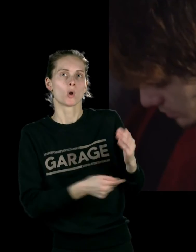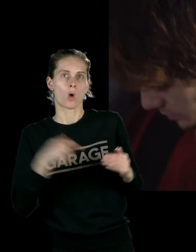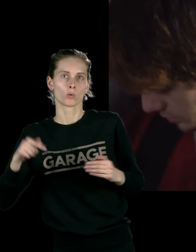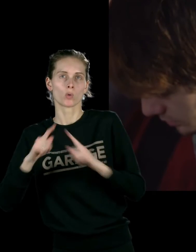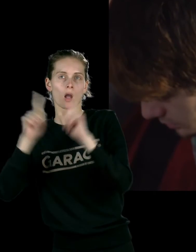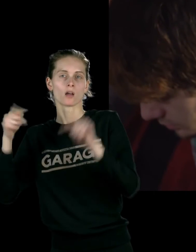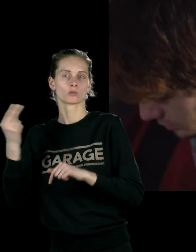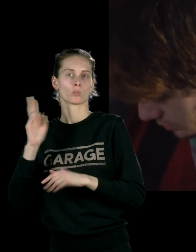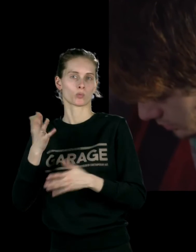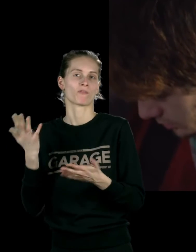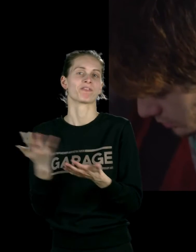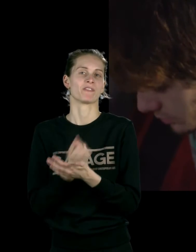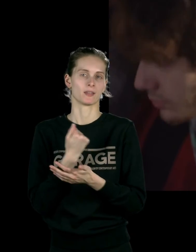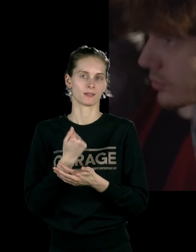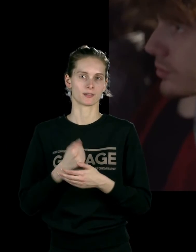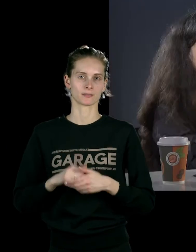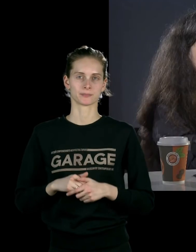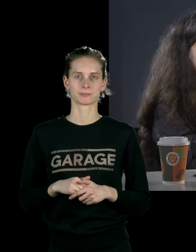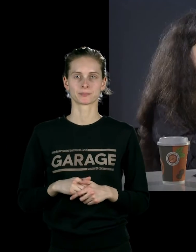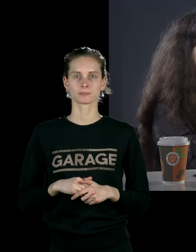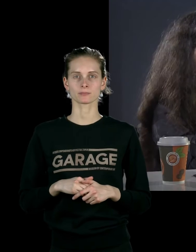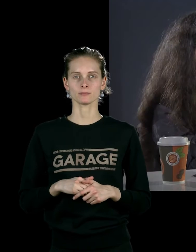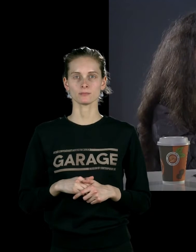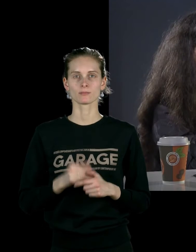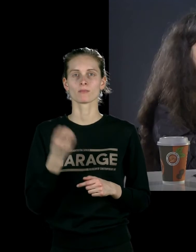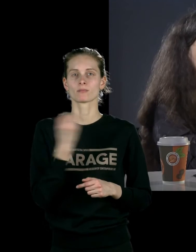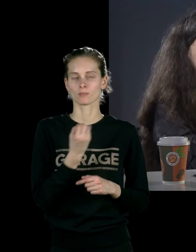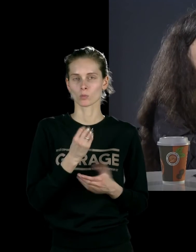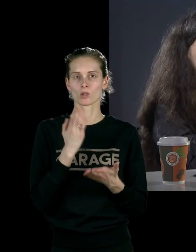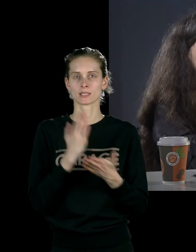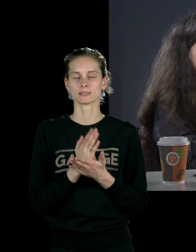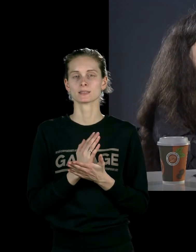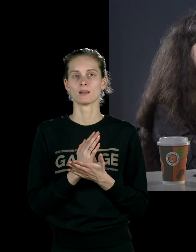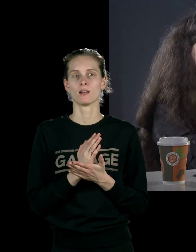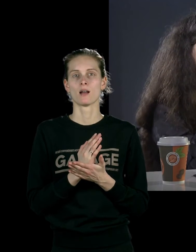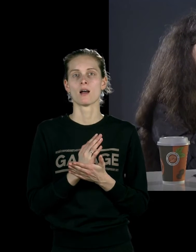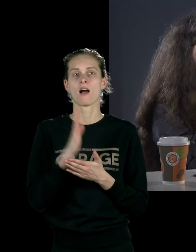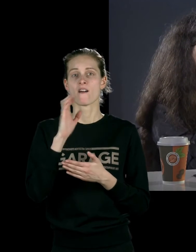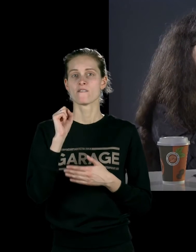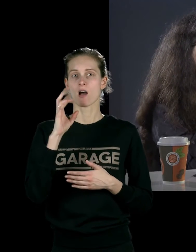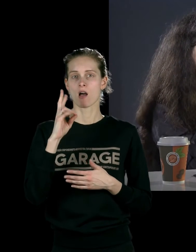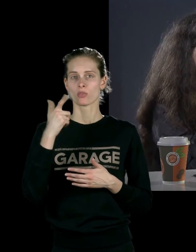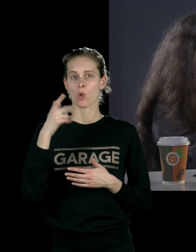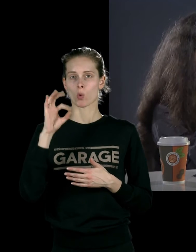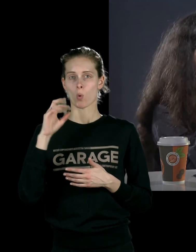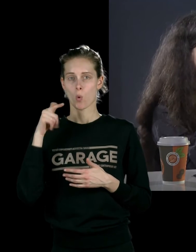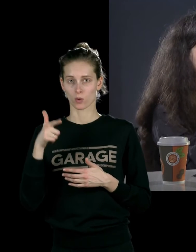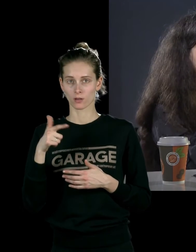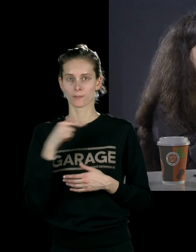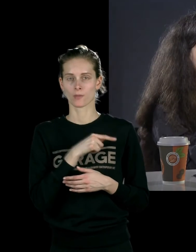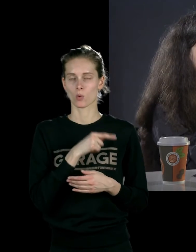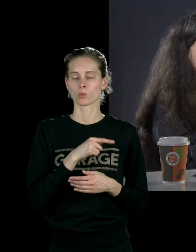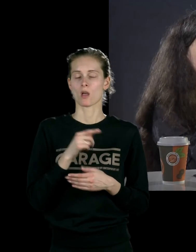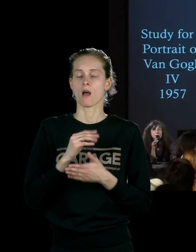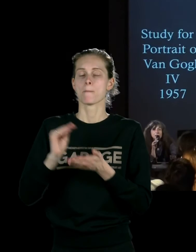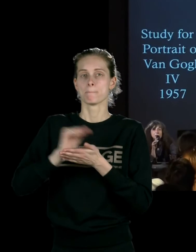к вопросу о классической живописи, еще одна фигура, с которой он себя соотносит, уже это Ван Гог, он повторяет